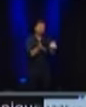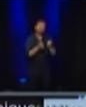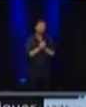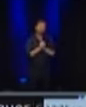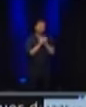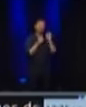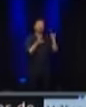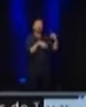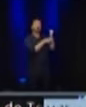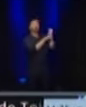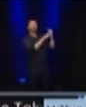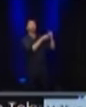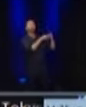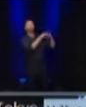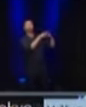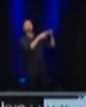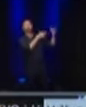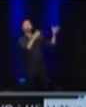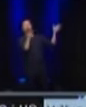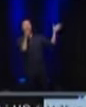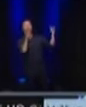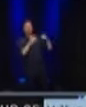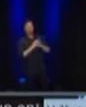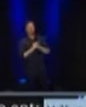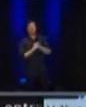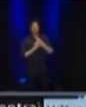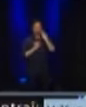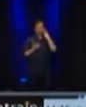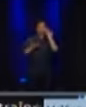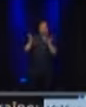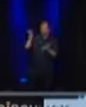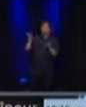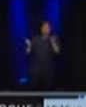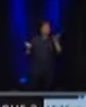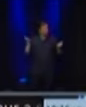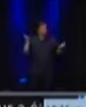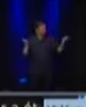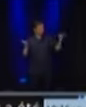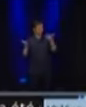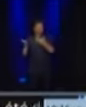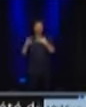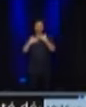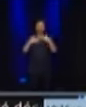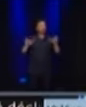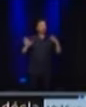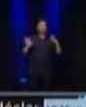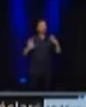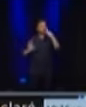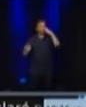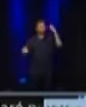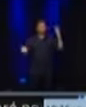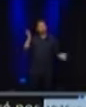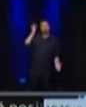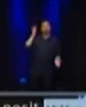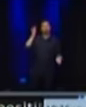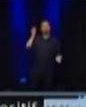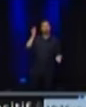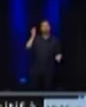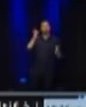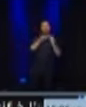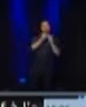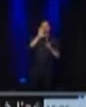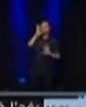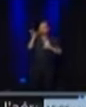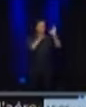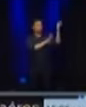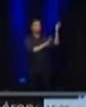dis, là, on travaille pour qu'il y ait un équilibre adéquat, pour ne pas prendre de risques, pour ne pas se faire avoir dans des montées importantes.